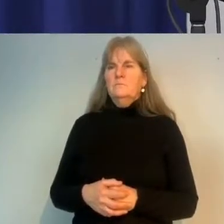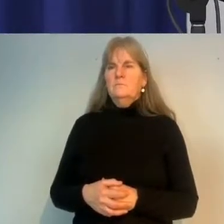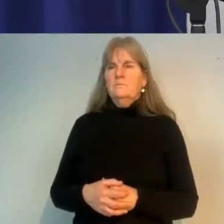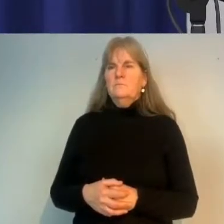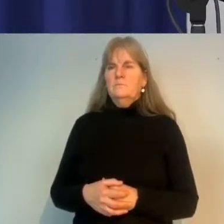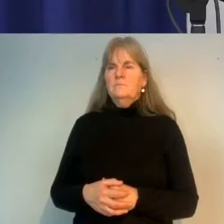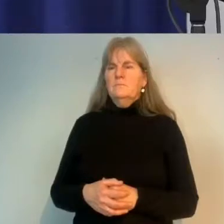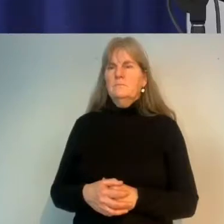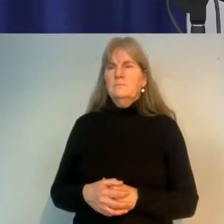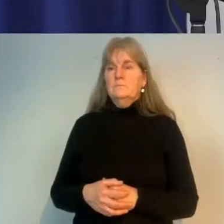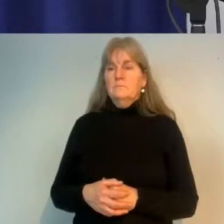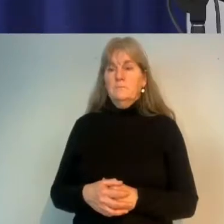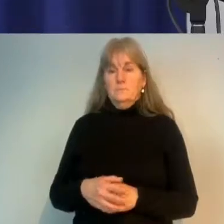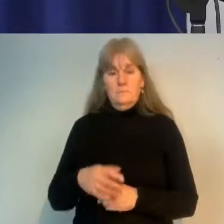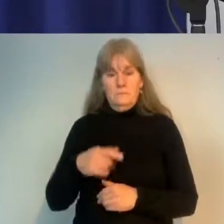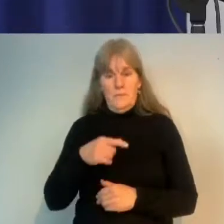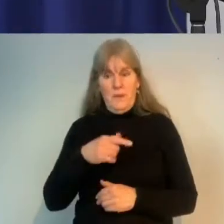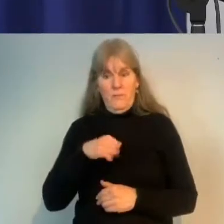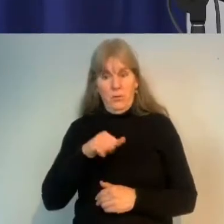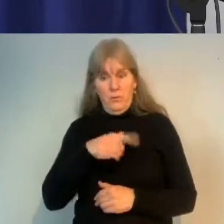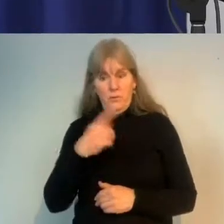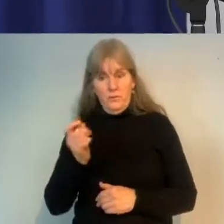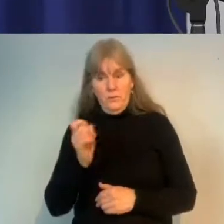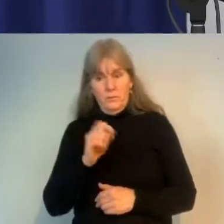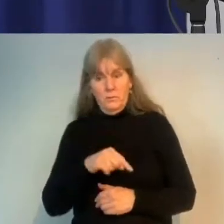Laurie, do you have another question?